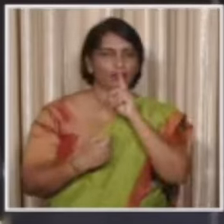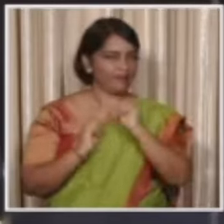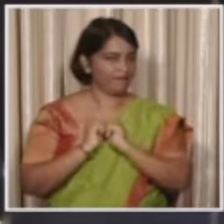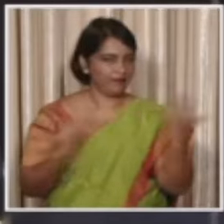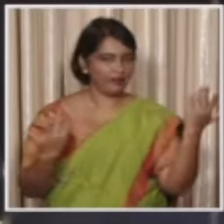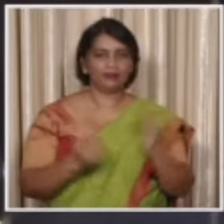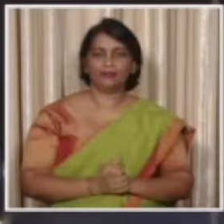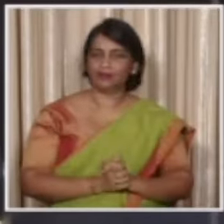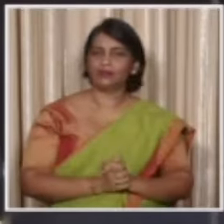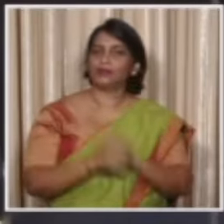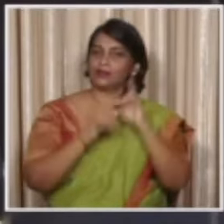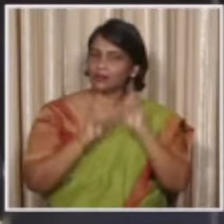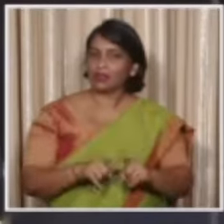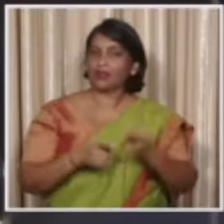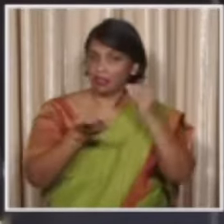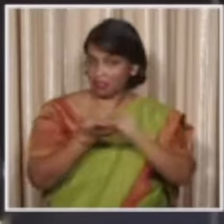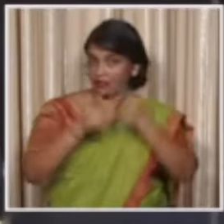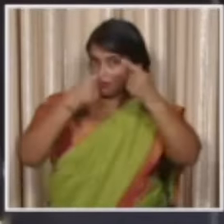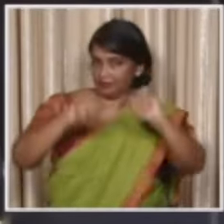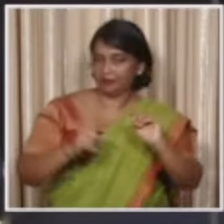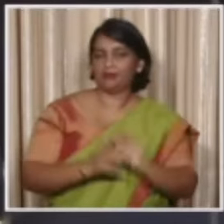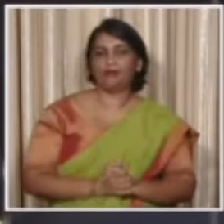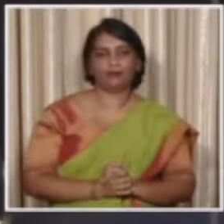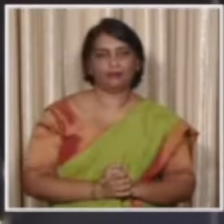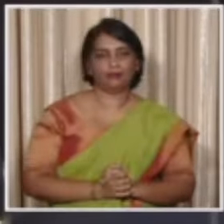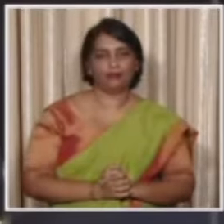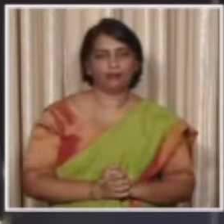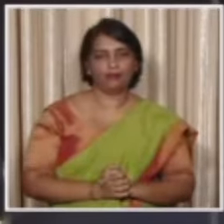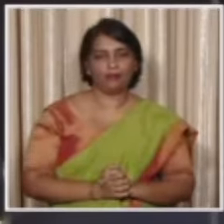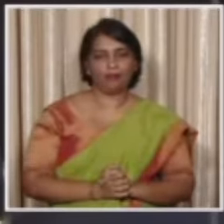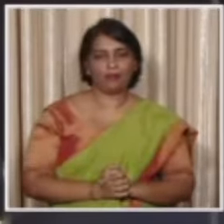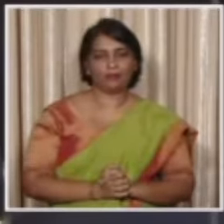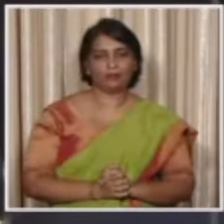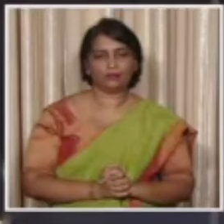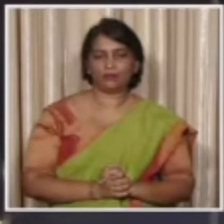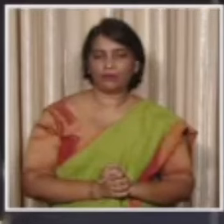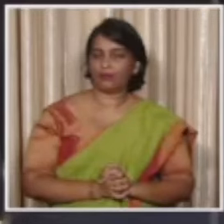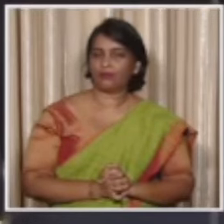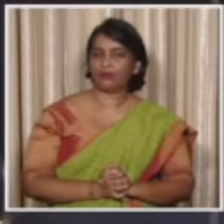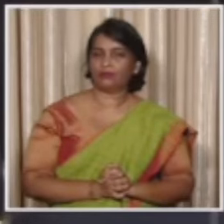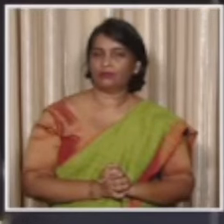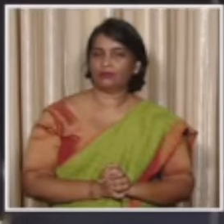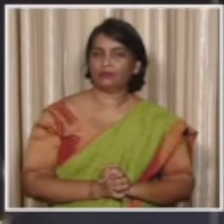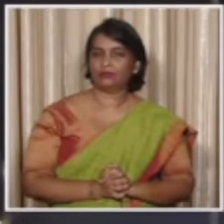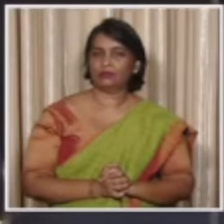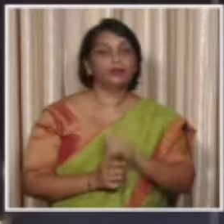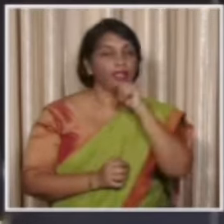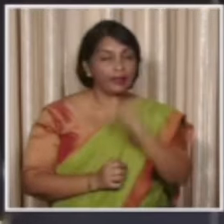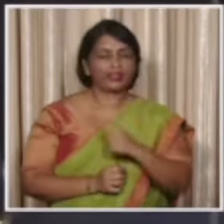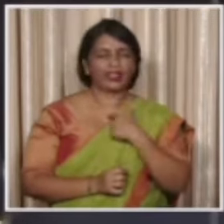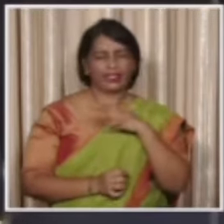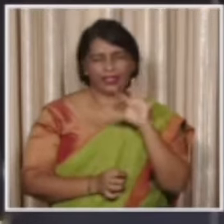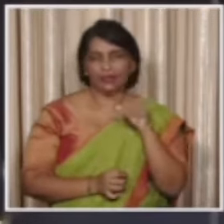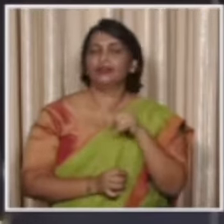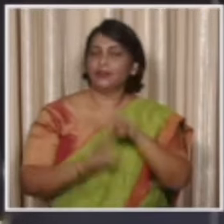අවස්ථාවයක් නැහැ. ඊළඟට ඒක තව ට්වීට් එකක් තියෙනවා. මෙන්න අහගන්න. The truth is bitter. but this is the truth. ඊට පස්සේ